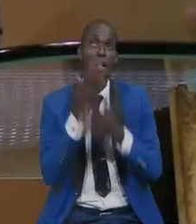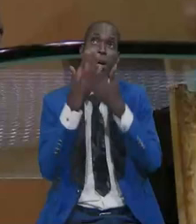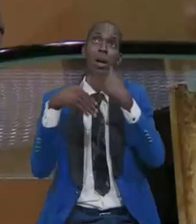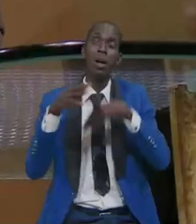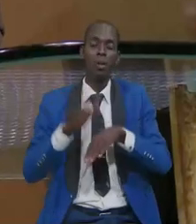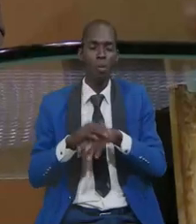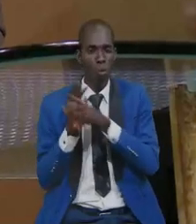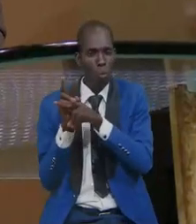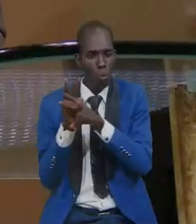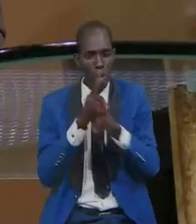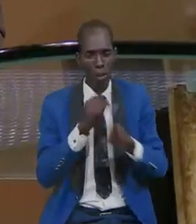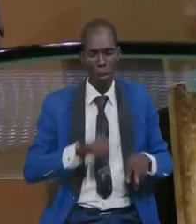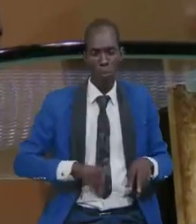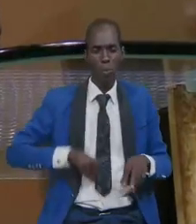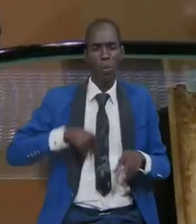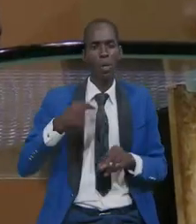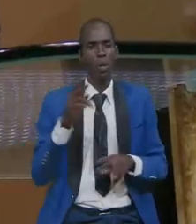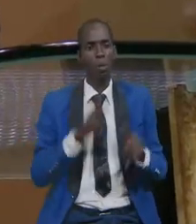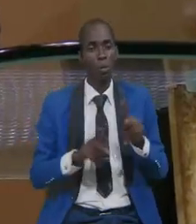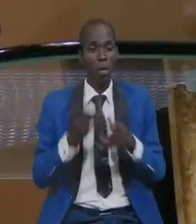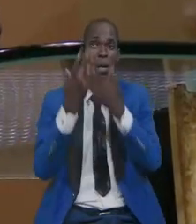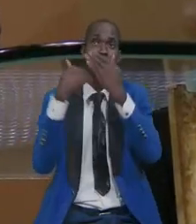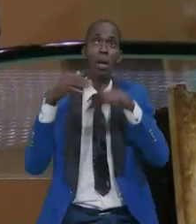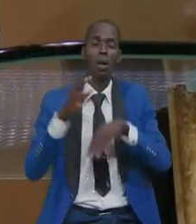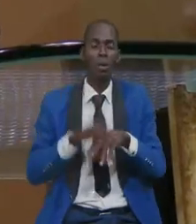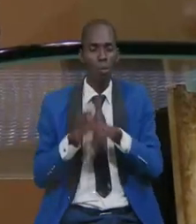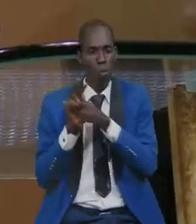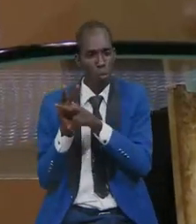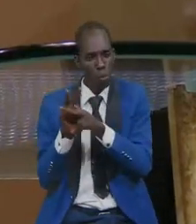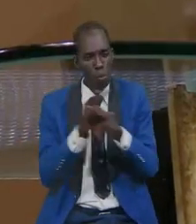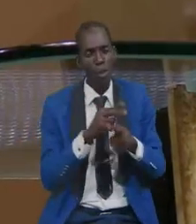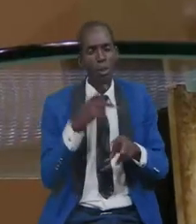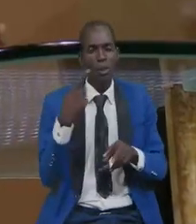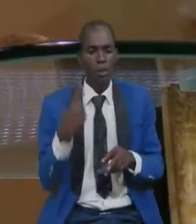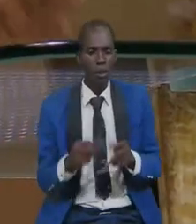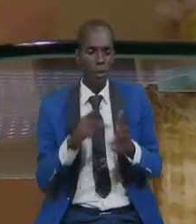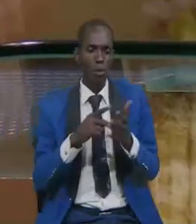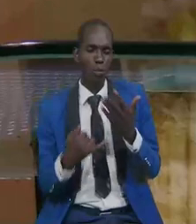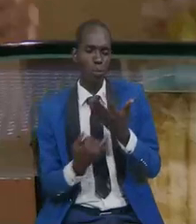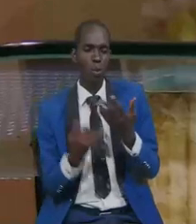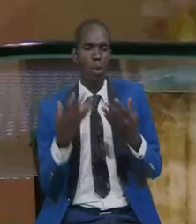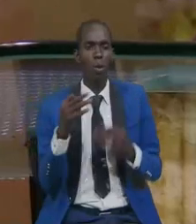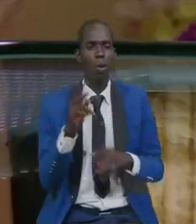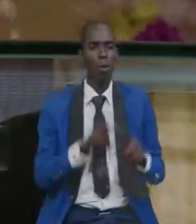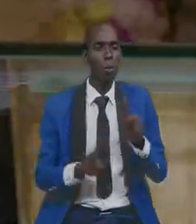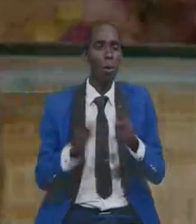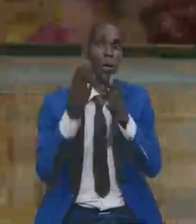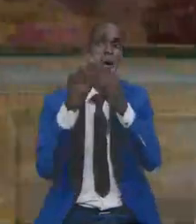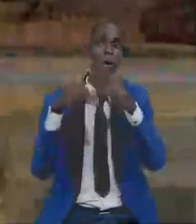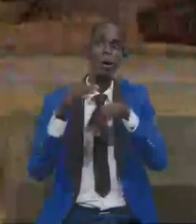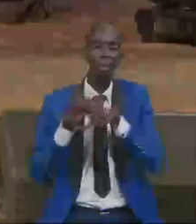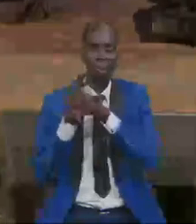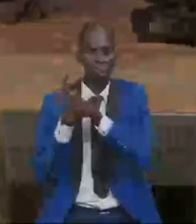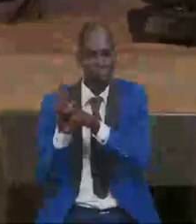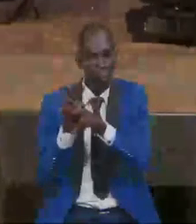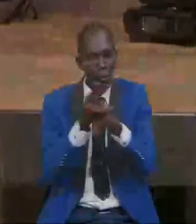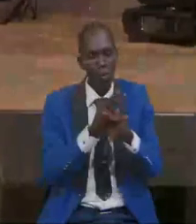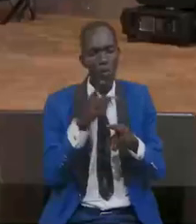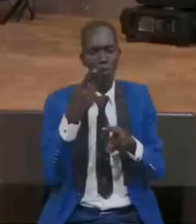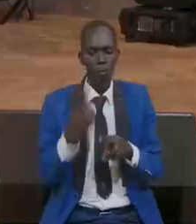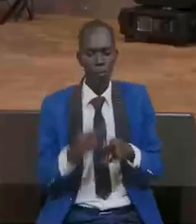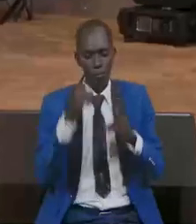orgueil. Le ciel connaît le programme des gens, le plan que les gens font, le projet que les gens font. Le ciel surveille les décisions